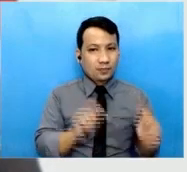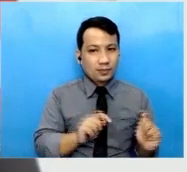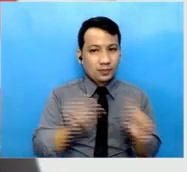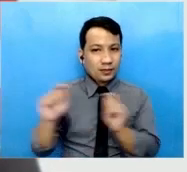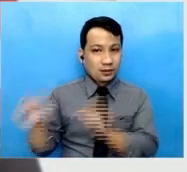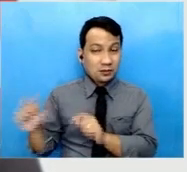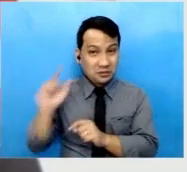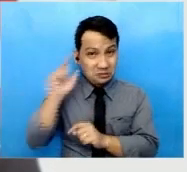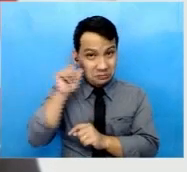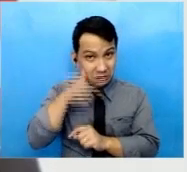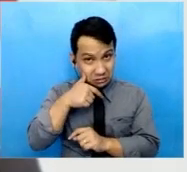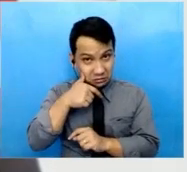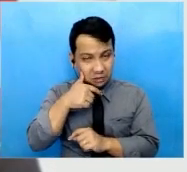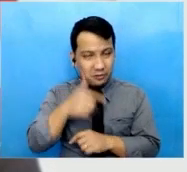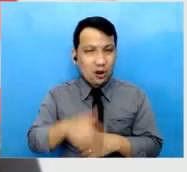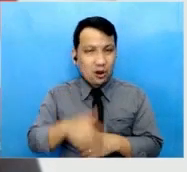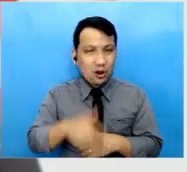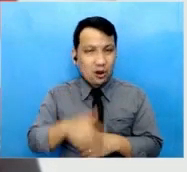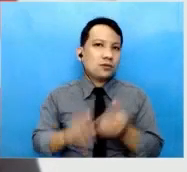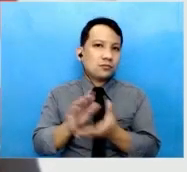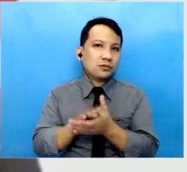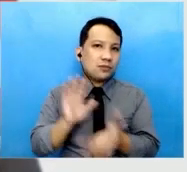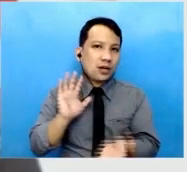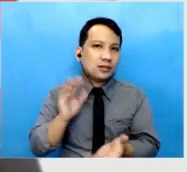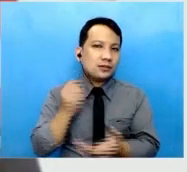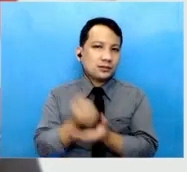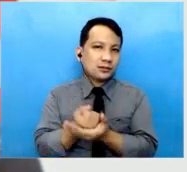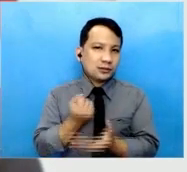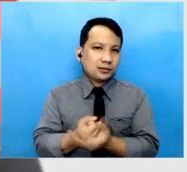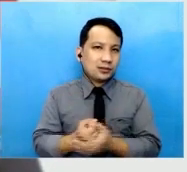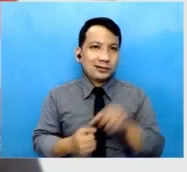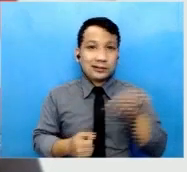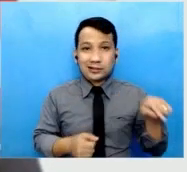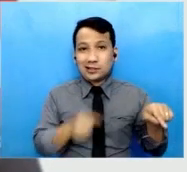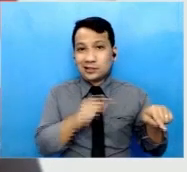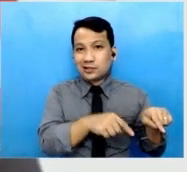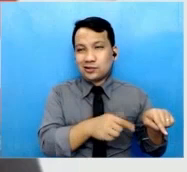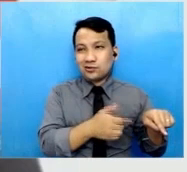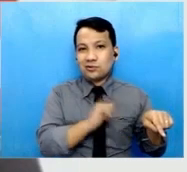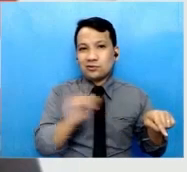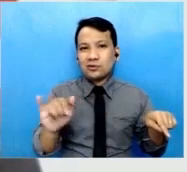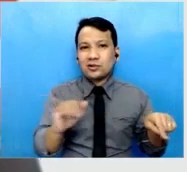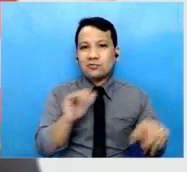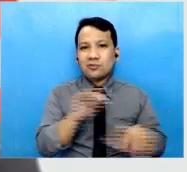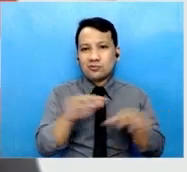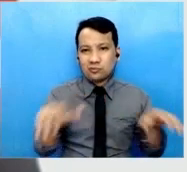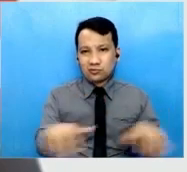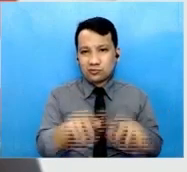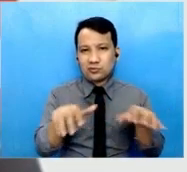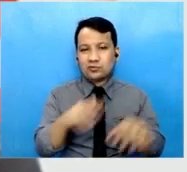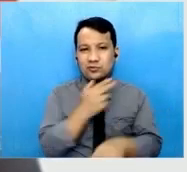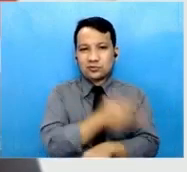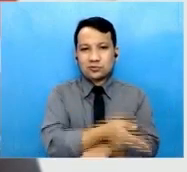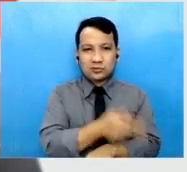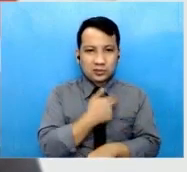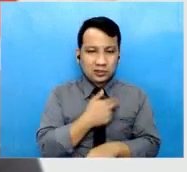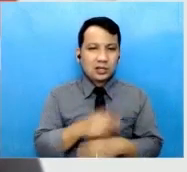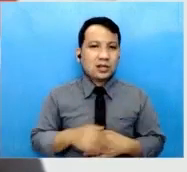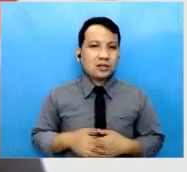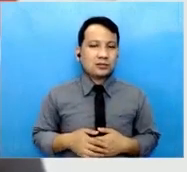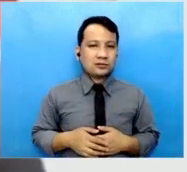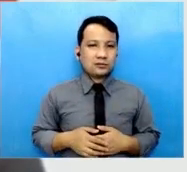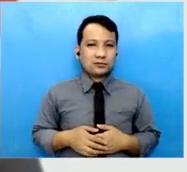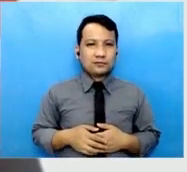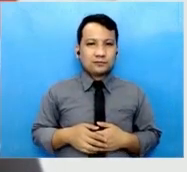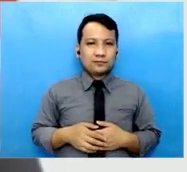center kasi mas malaki ang offer sa call center kaysa magtatrabaho dito sa ospital. At yung